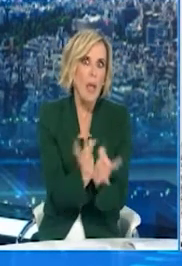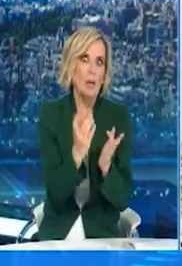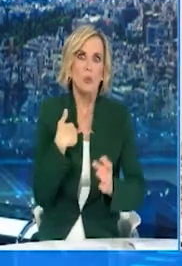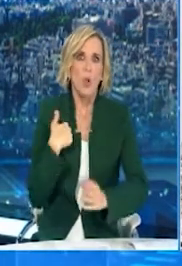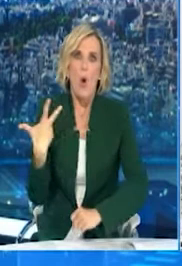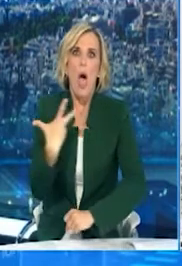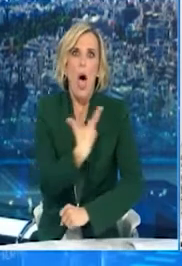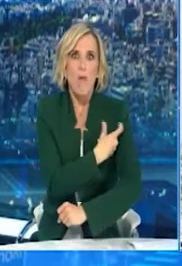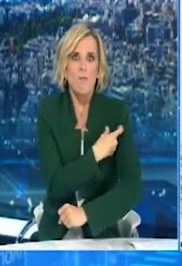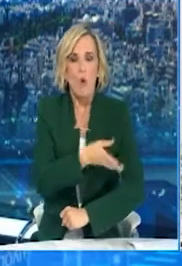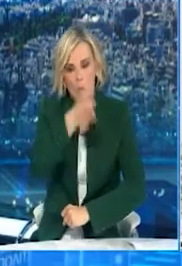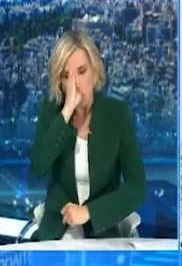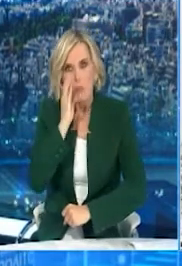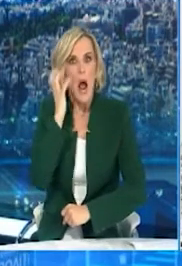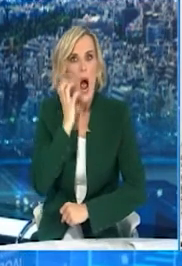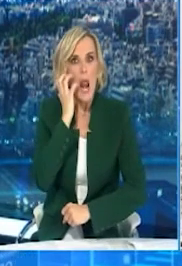σε νοσοκομεία.